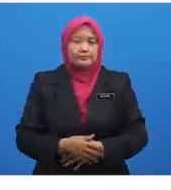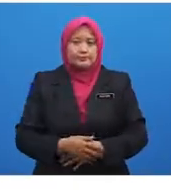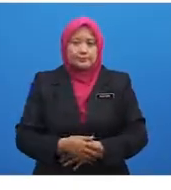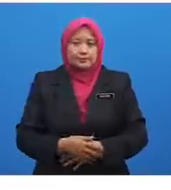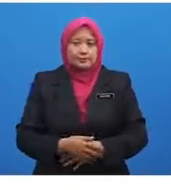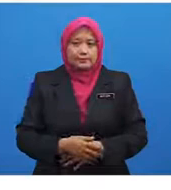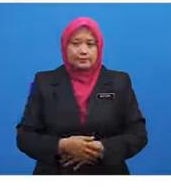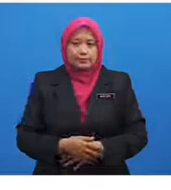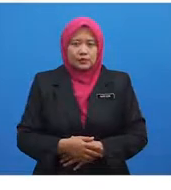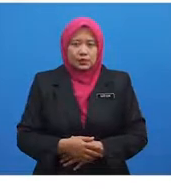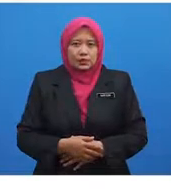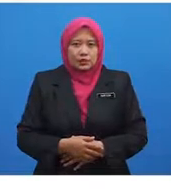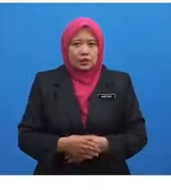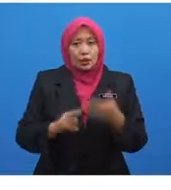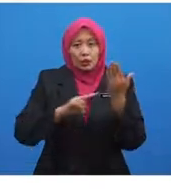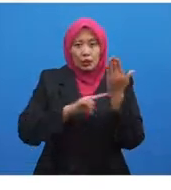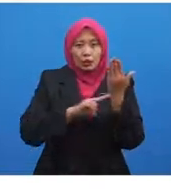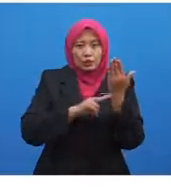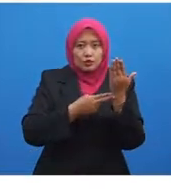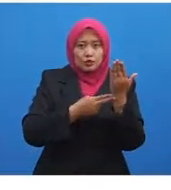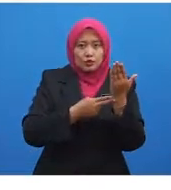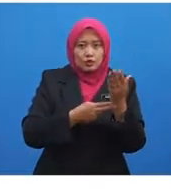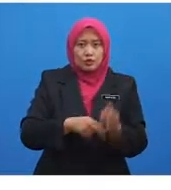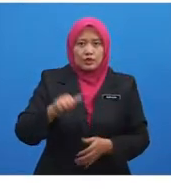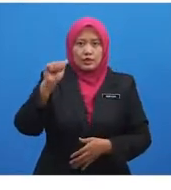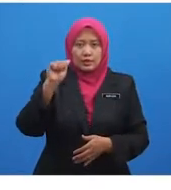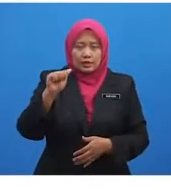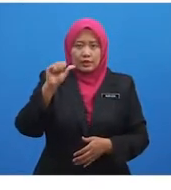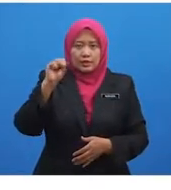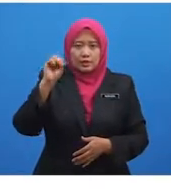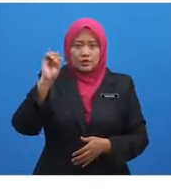lihat penggunaan unsur bunyi yang pertama iaitu asonansi.